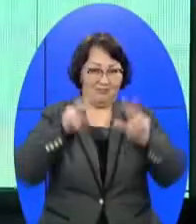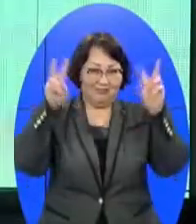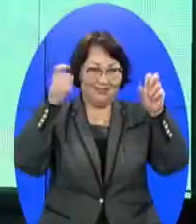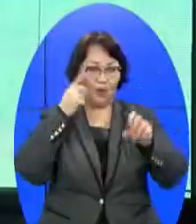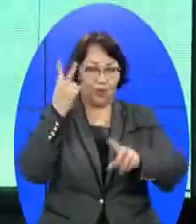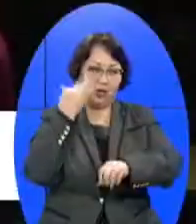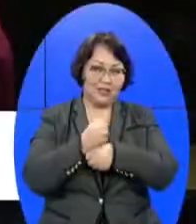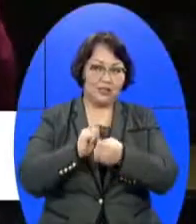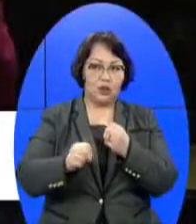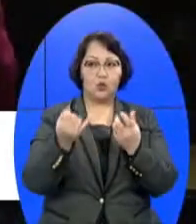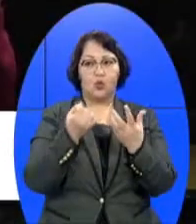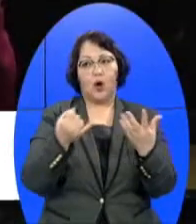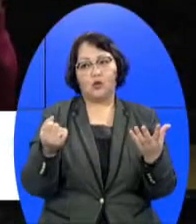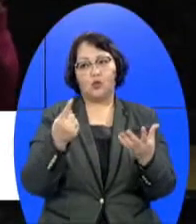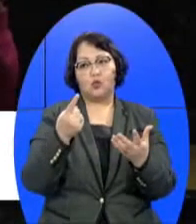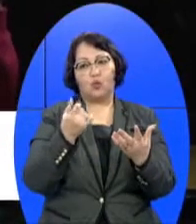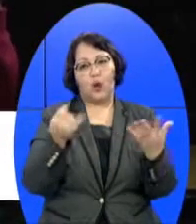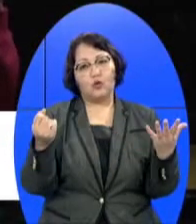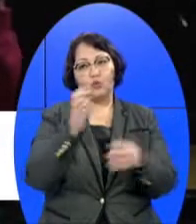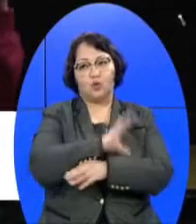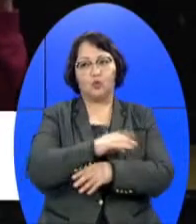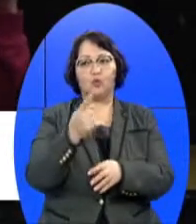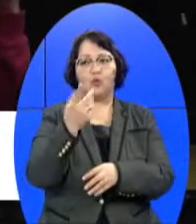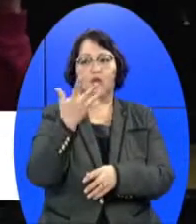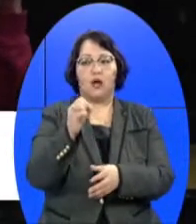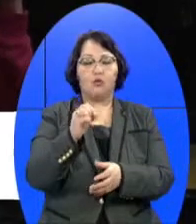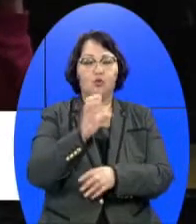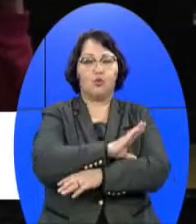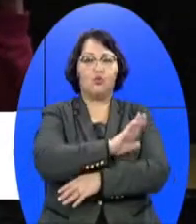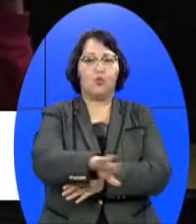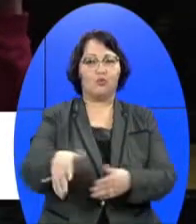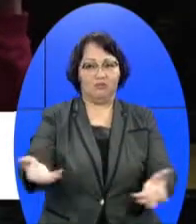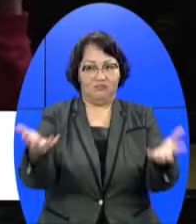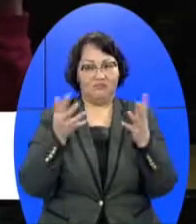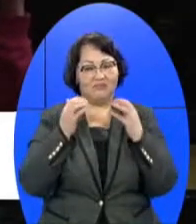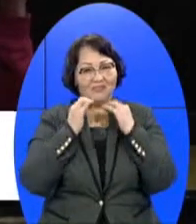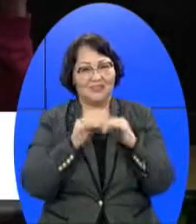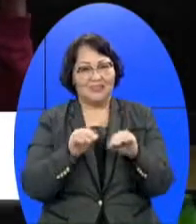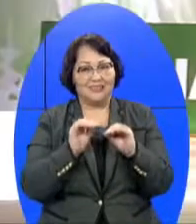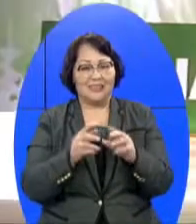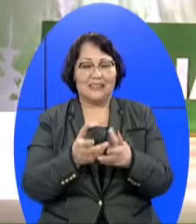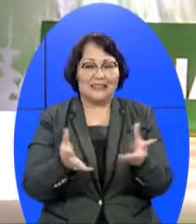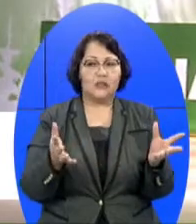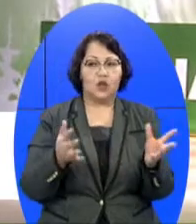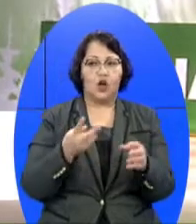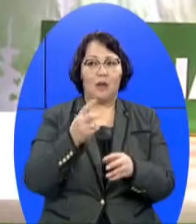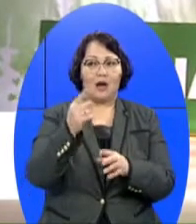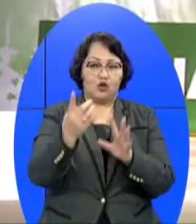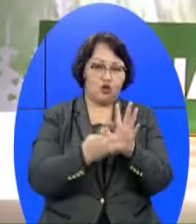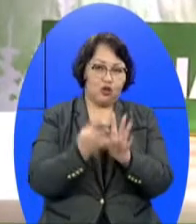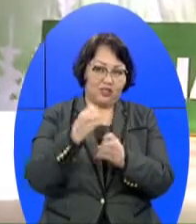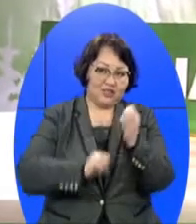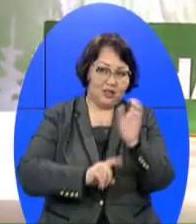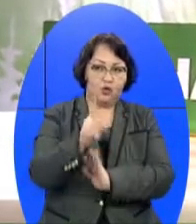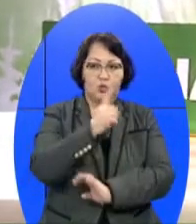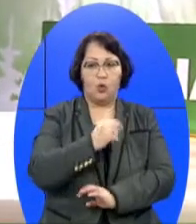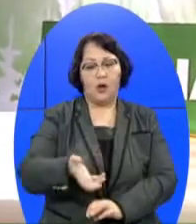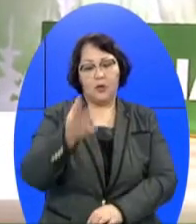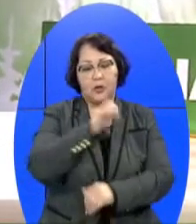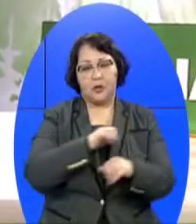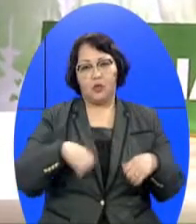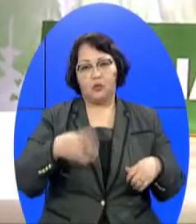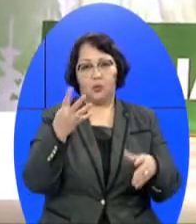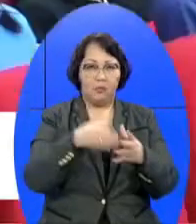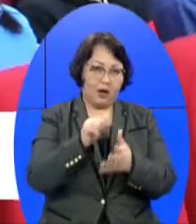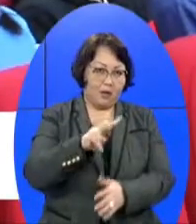150 гаруй мянган сурагчийг хамруулжээ. Хоггүй цэвэрхэн Монгол айныг 2019 онд эхлүүлэн 100 гаруй мянган иргэн 4000 гаруй аж ахуй